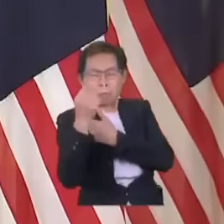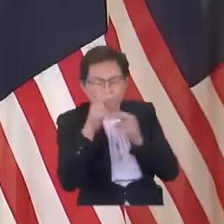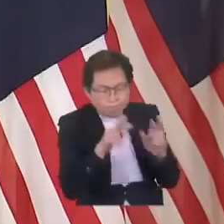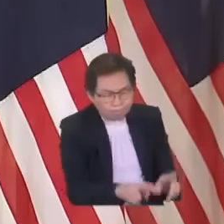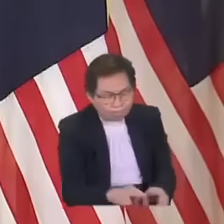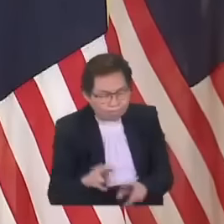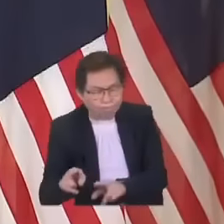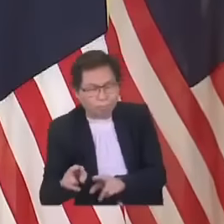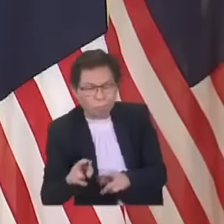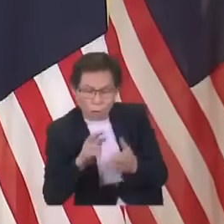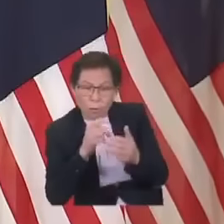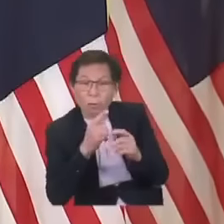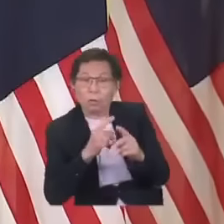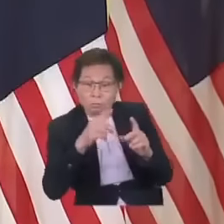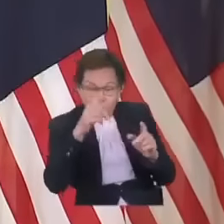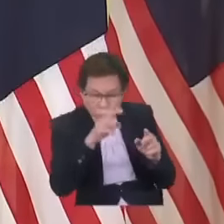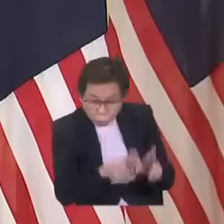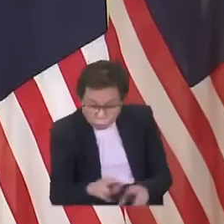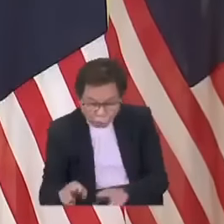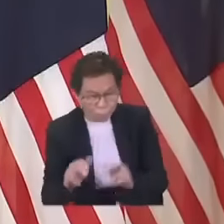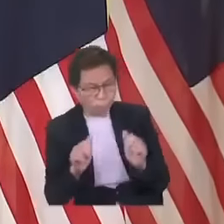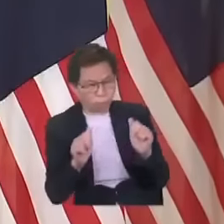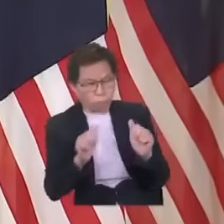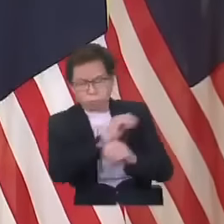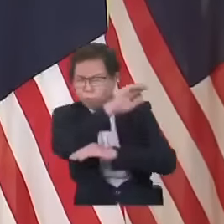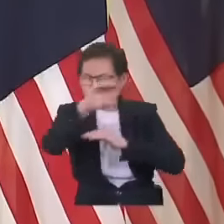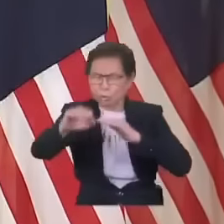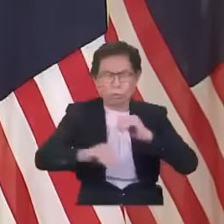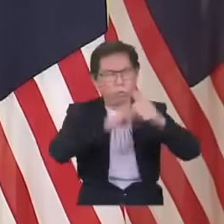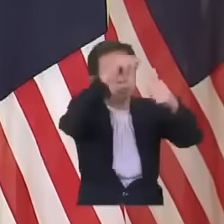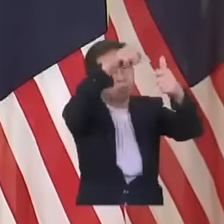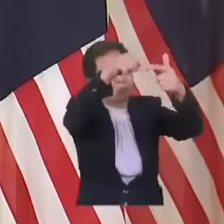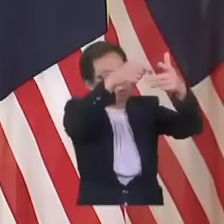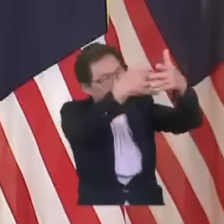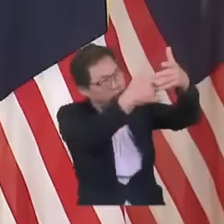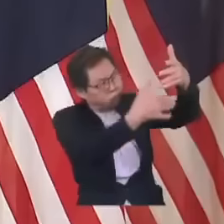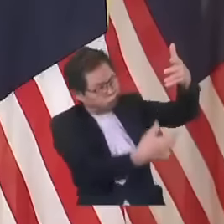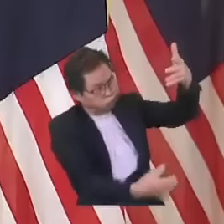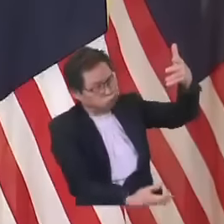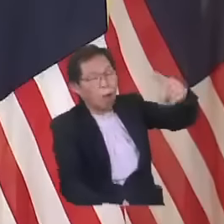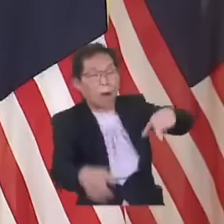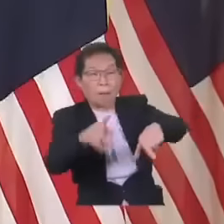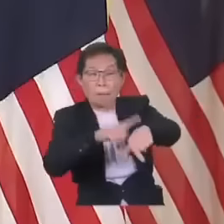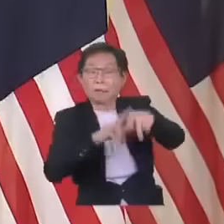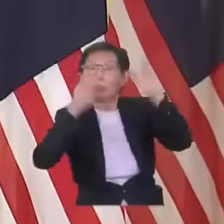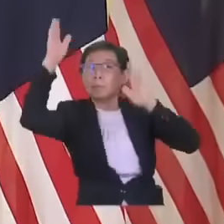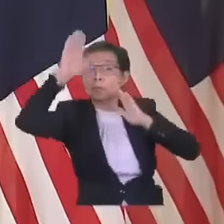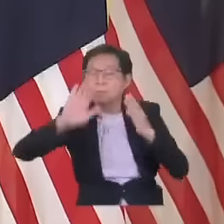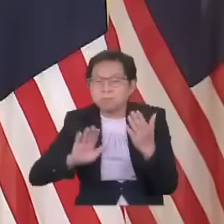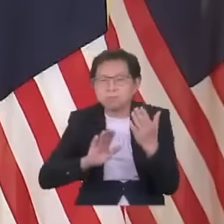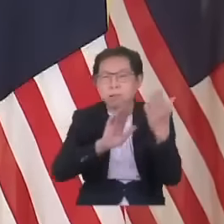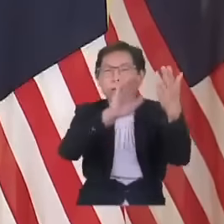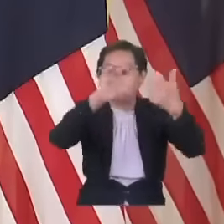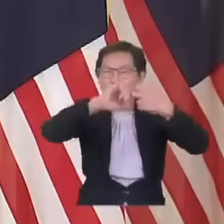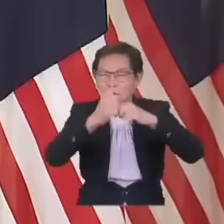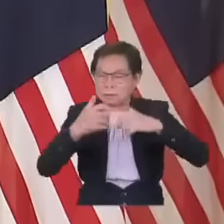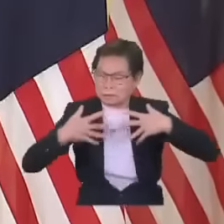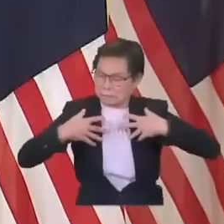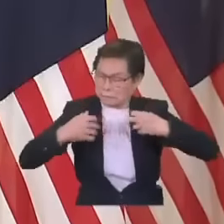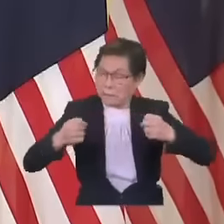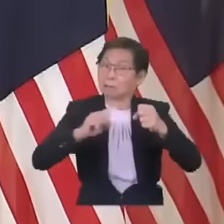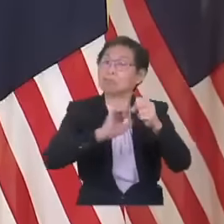perancangan yang diteliti dalam semua hal semua perihal ketika negara berhadapan krisis kesehatan